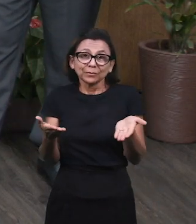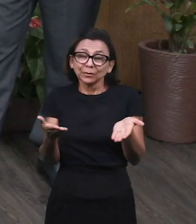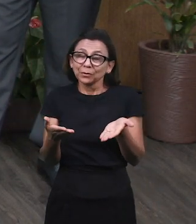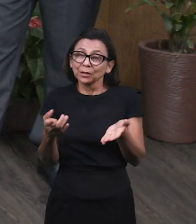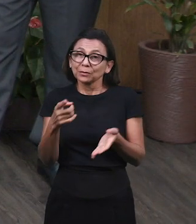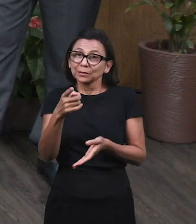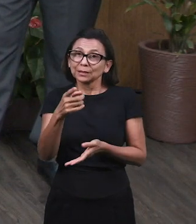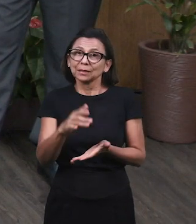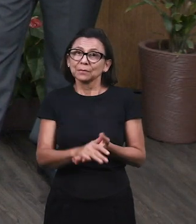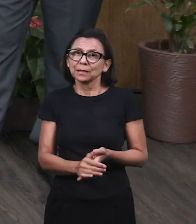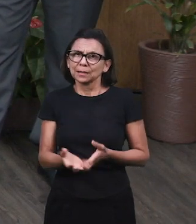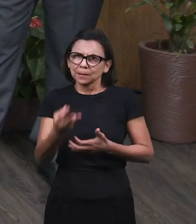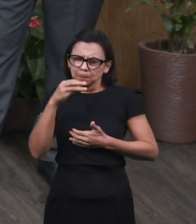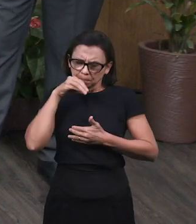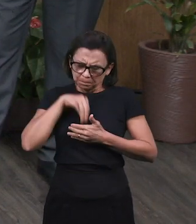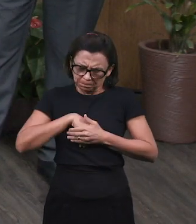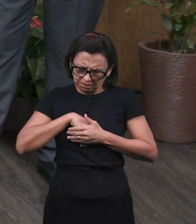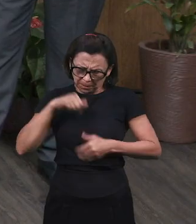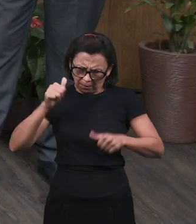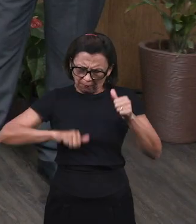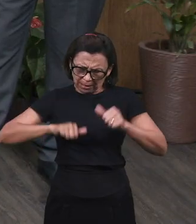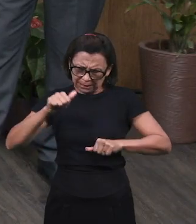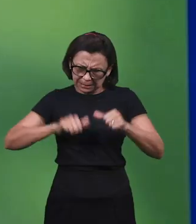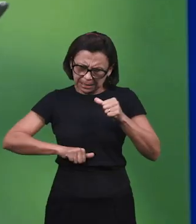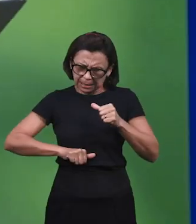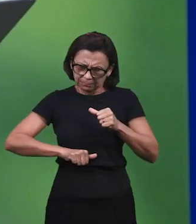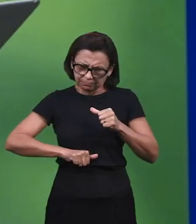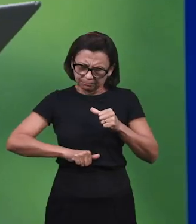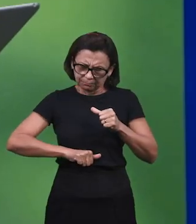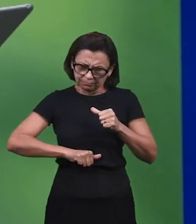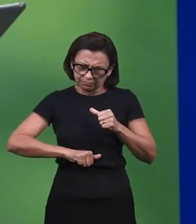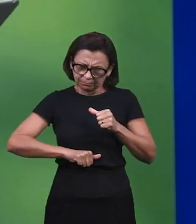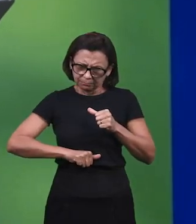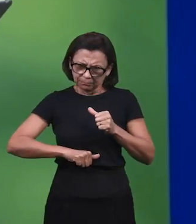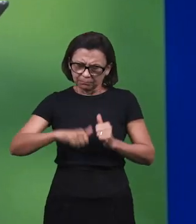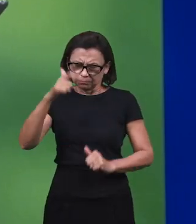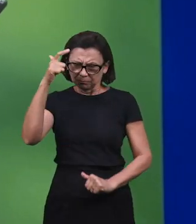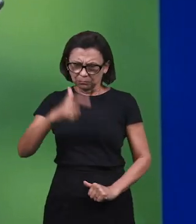accepter le Seigneur Jésus comme le seul